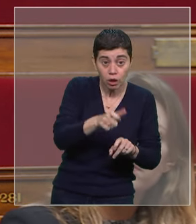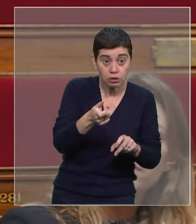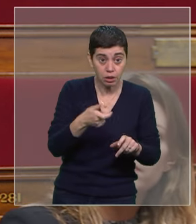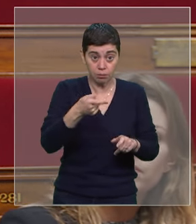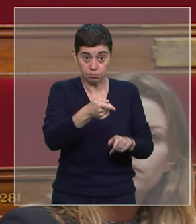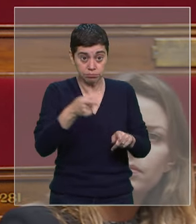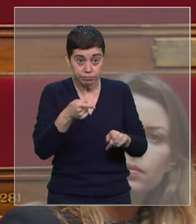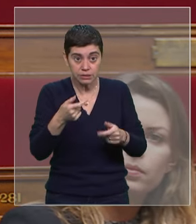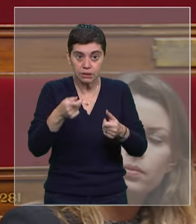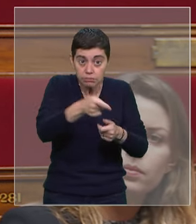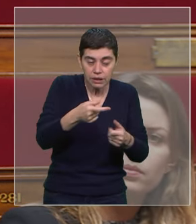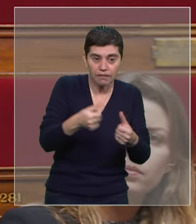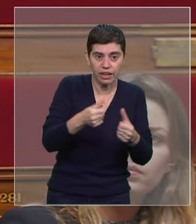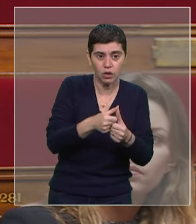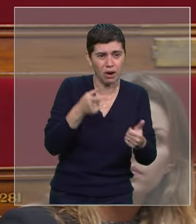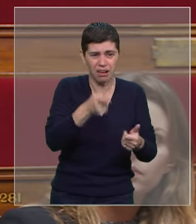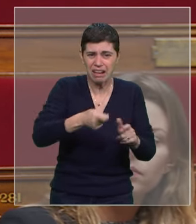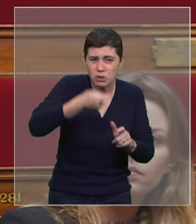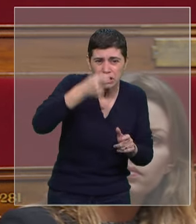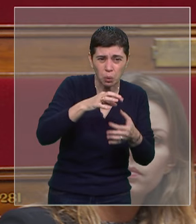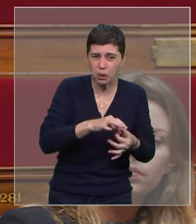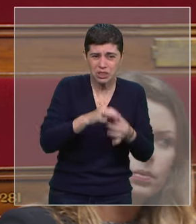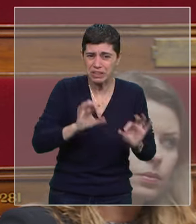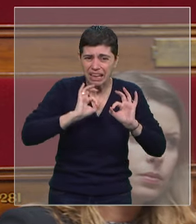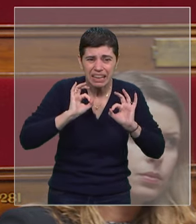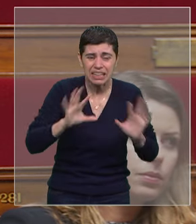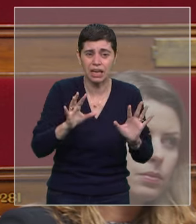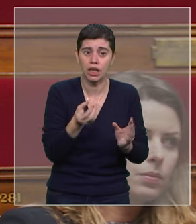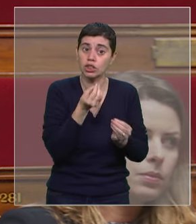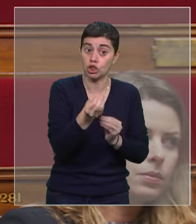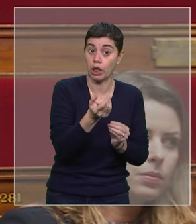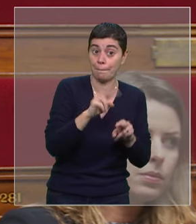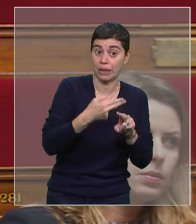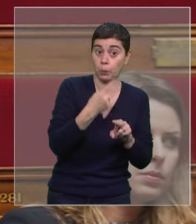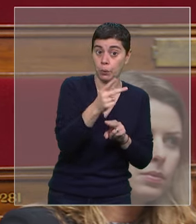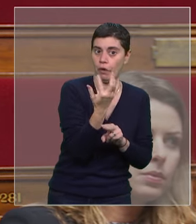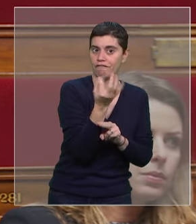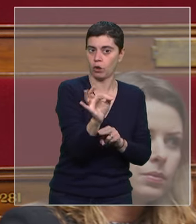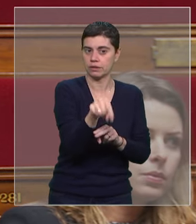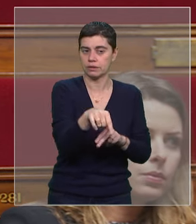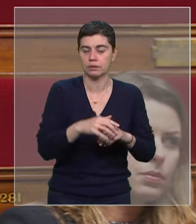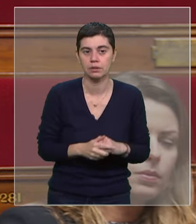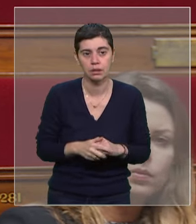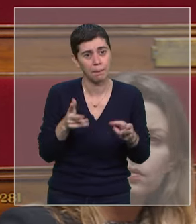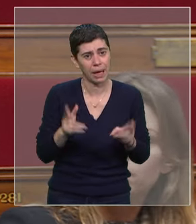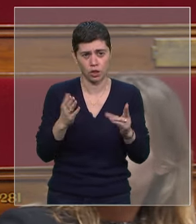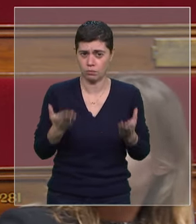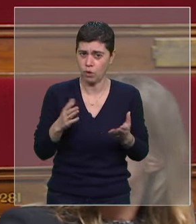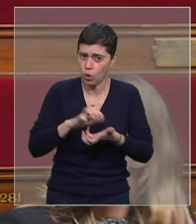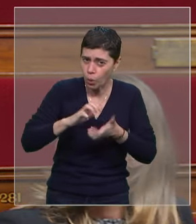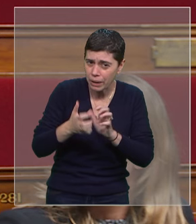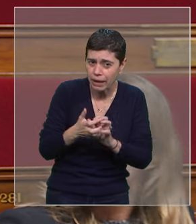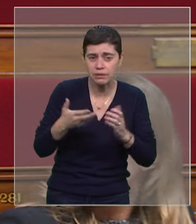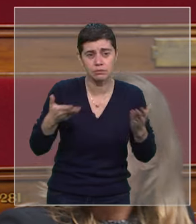les mollahs, qui ne lui ont pas donné d'éducation religieuse et qui ont francisé son prénom. La période que l'on traverse est complexe. Notre façon de